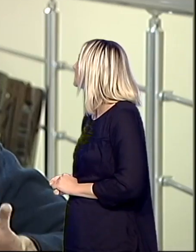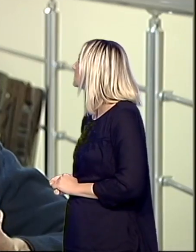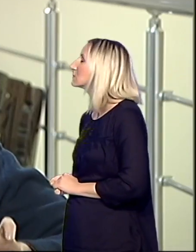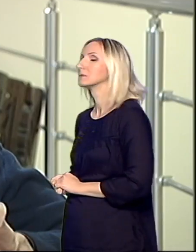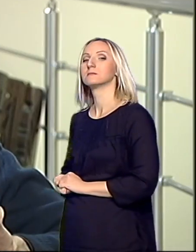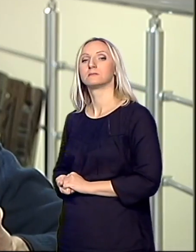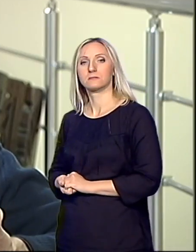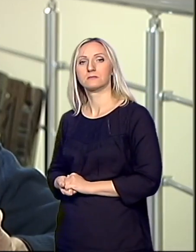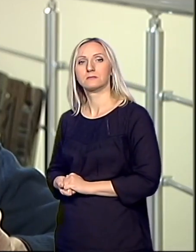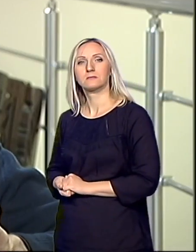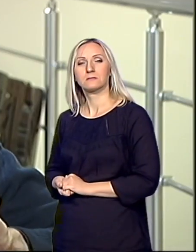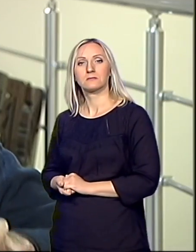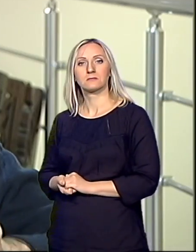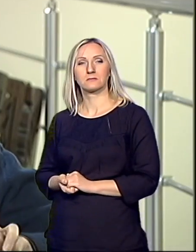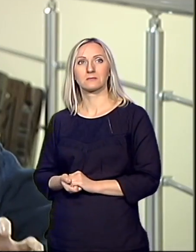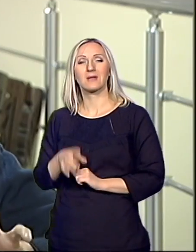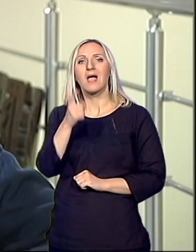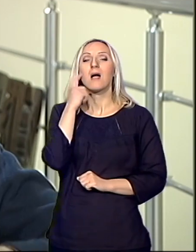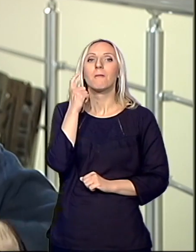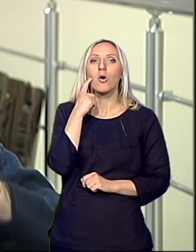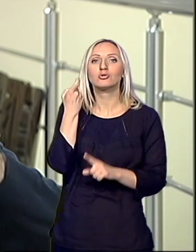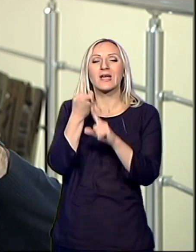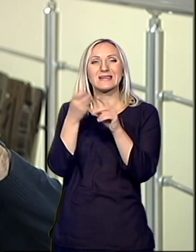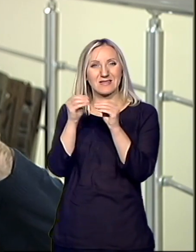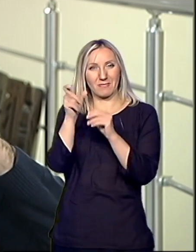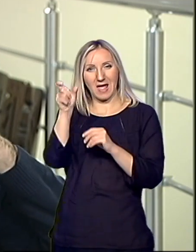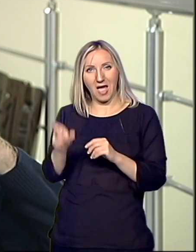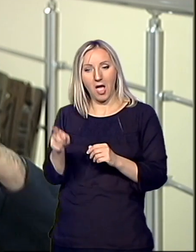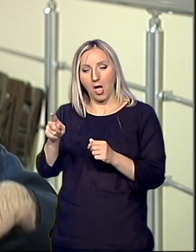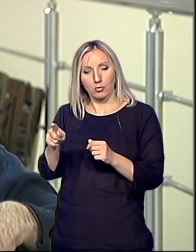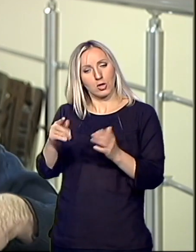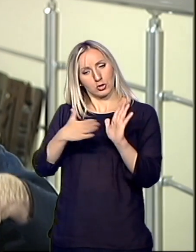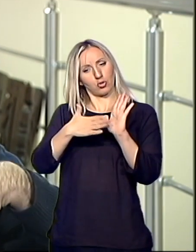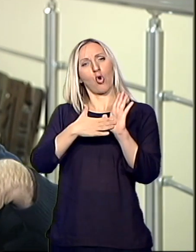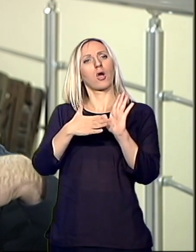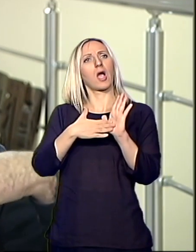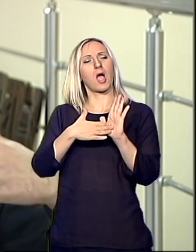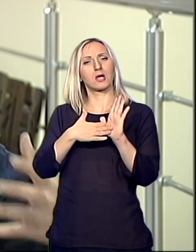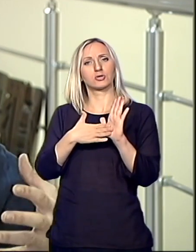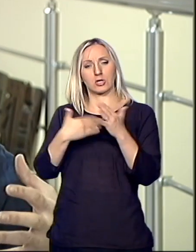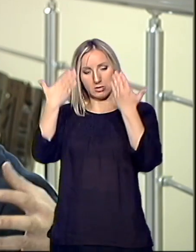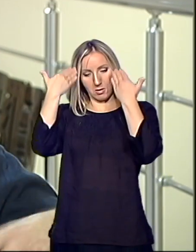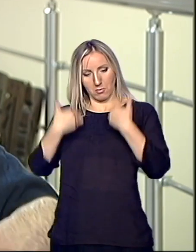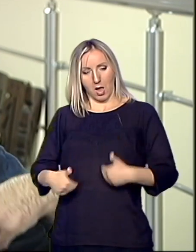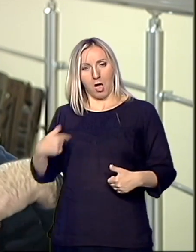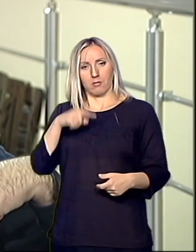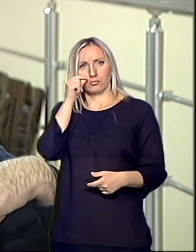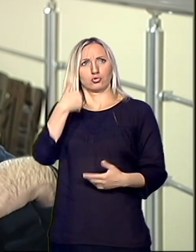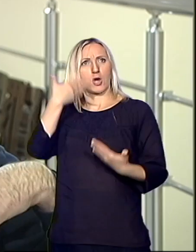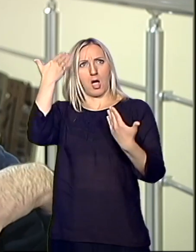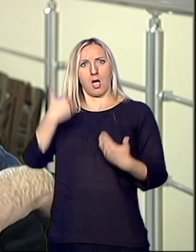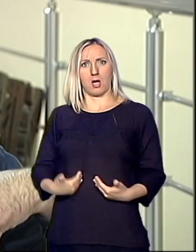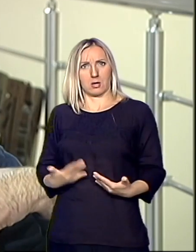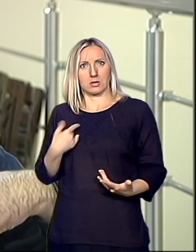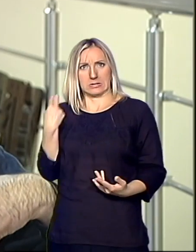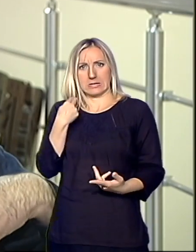Taj zapravo pokušaj Kristija Brauna da se dokaže kao seksualno biće, kao onaj